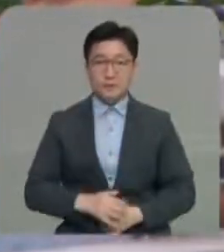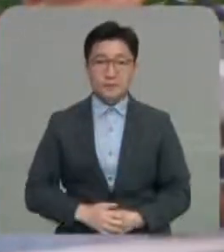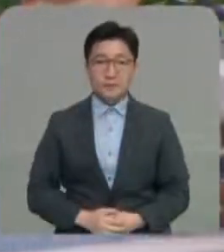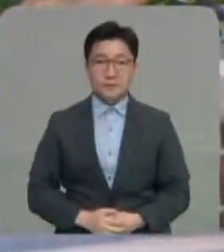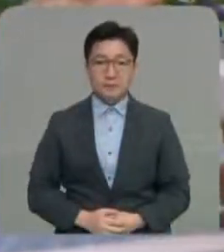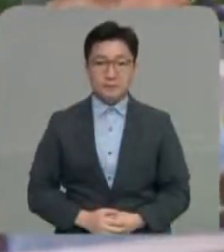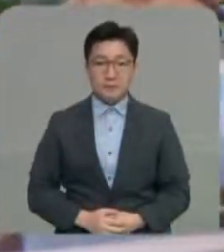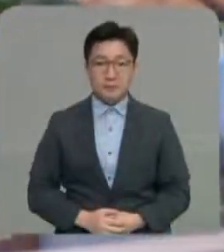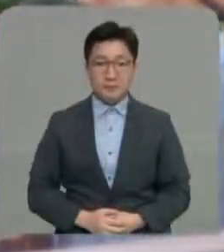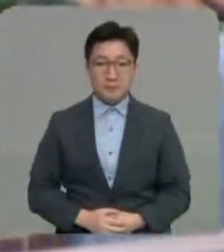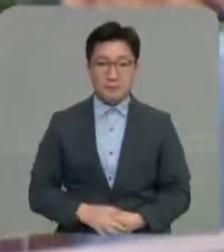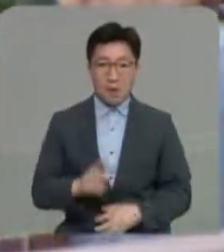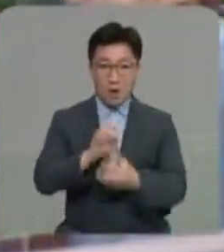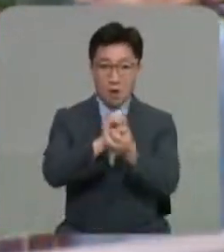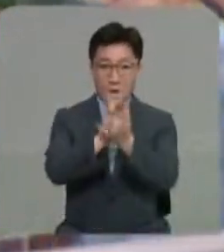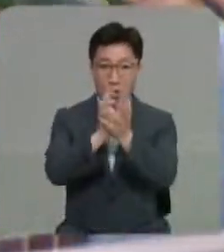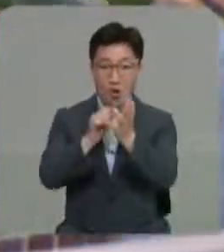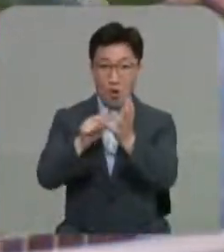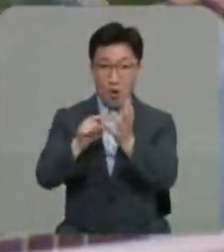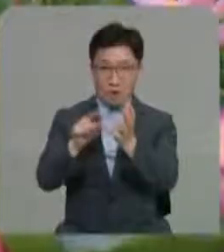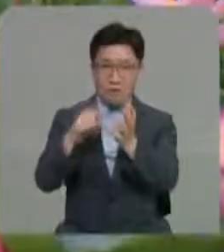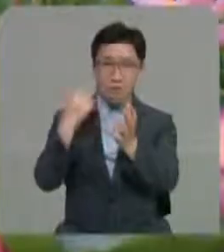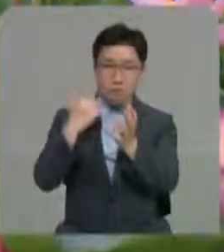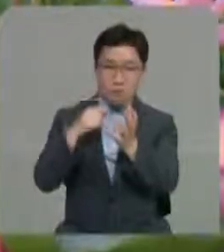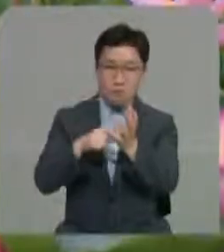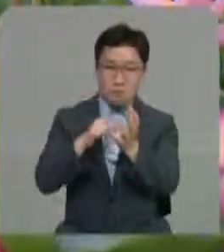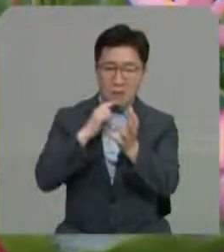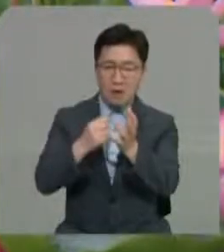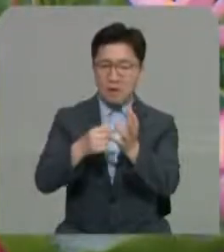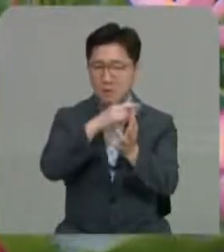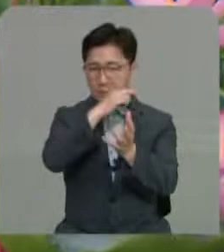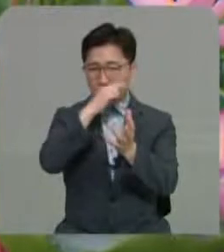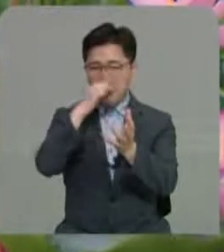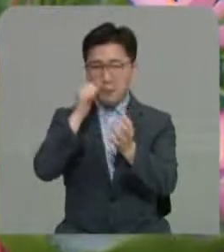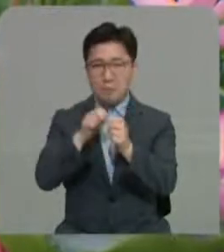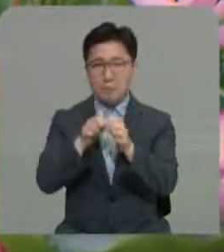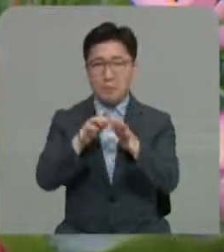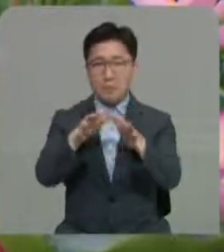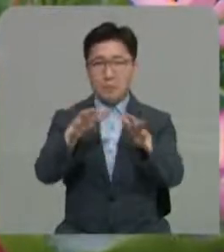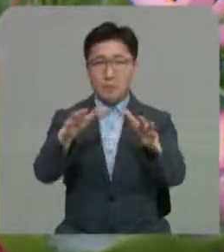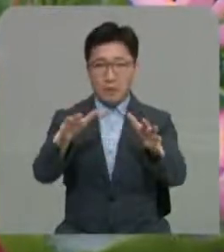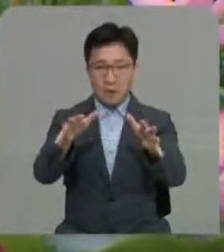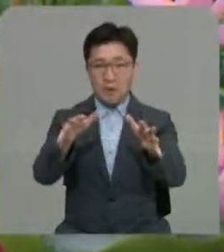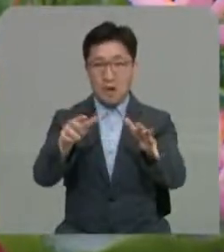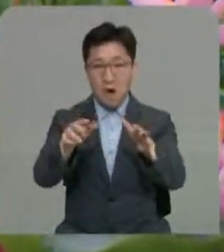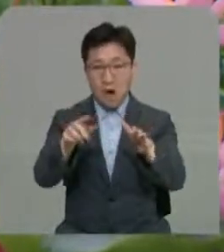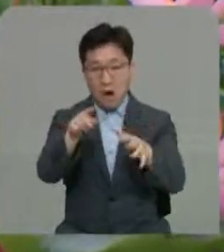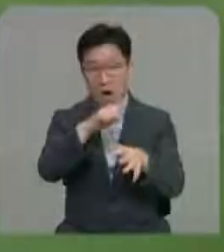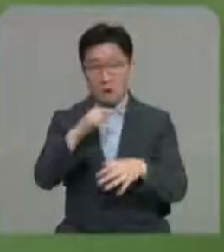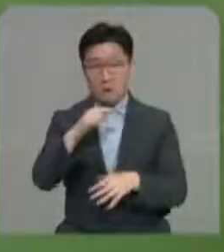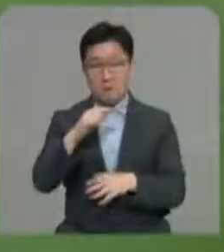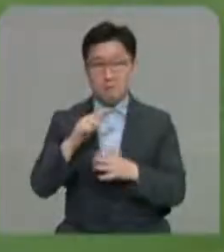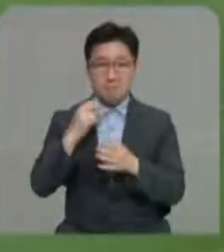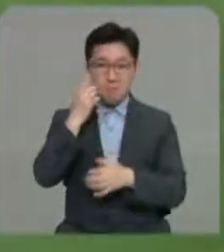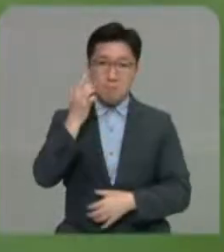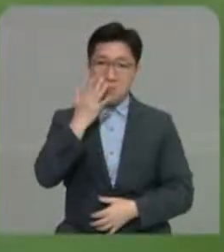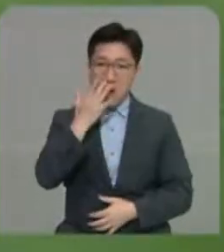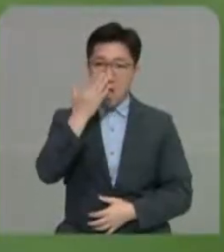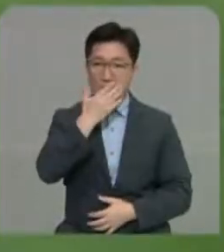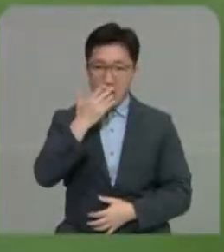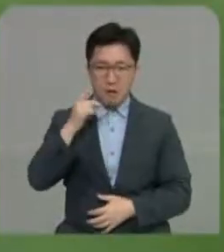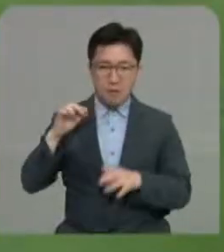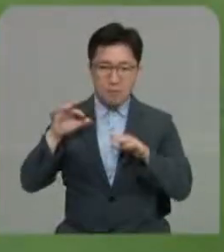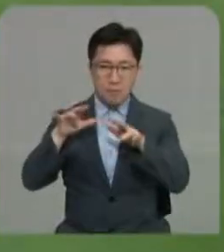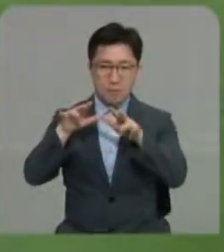수줍게 연꽃잎 싸이로 그윽한 0 꽃향이 퍼지기 시작하면 향기에 취한 벌과 나비의